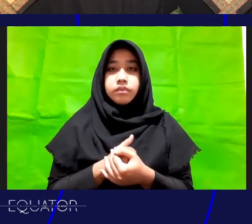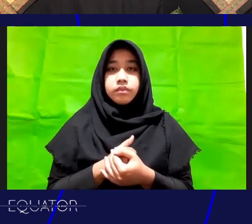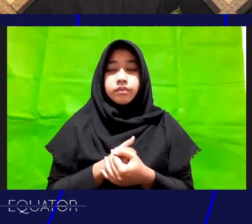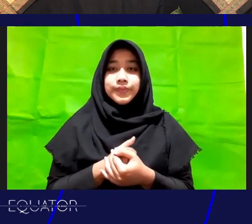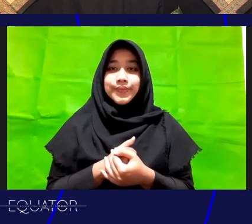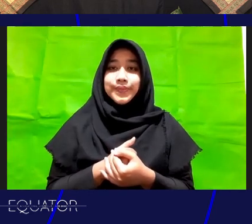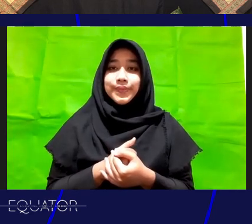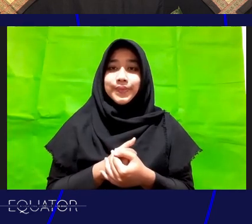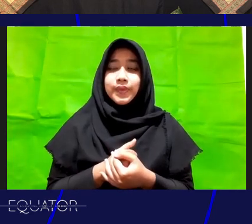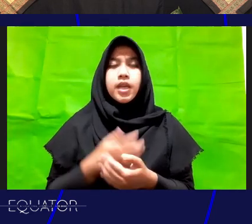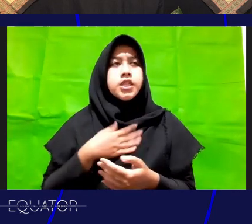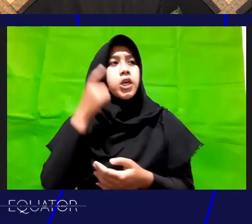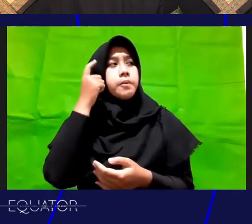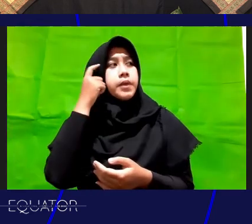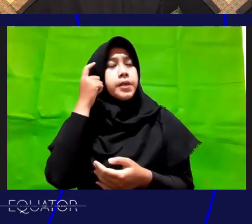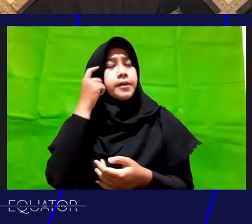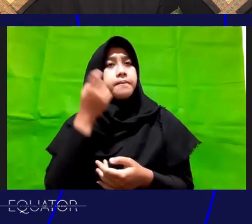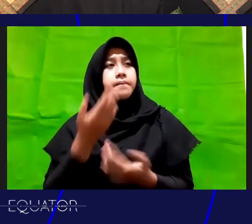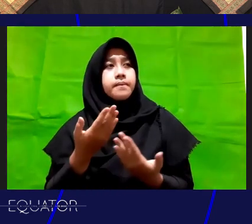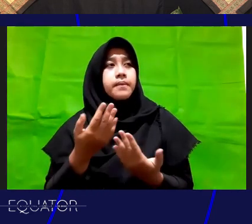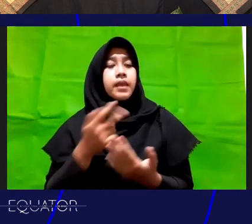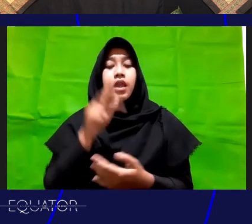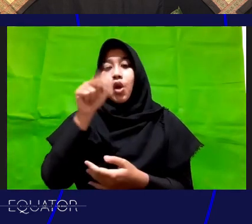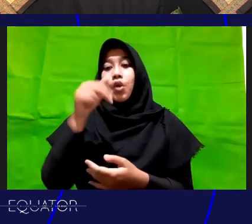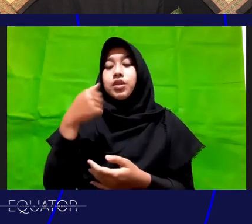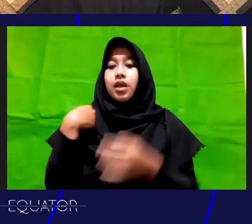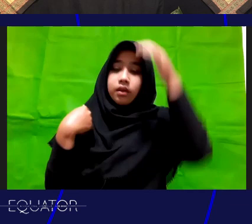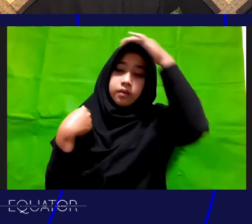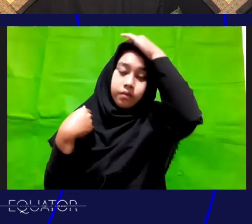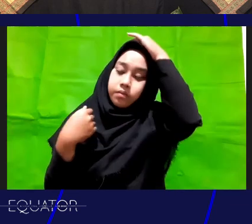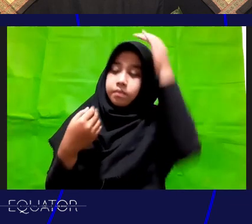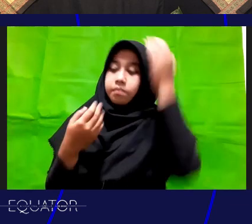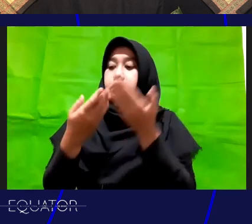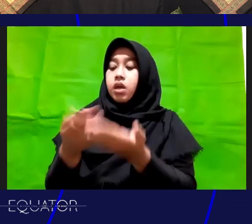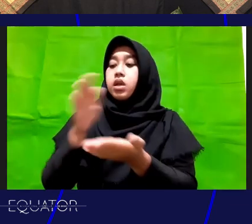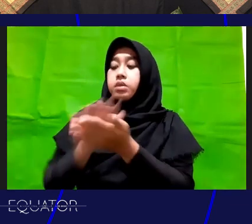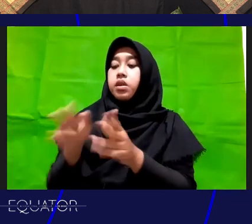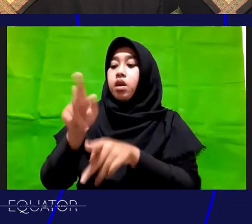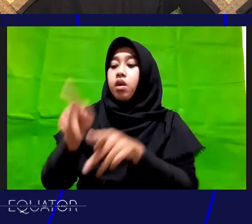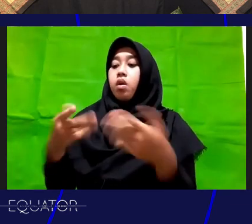saya pikir kita harus ada kasih kesempatan bahwa